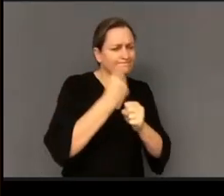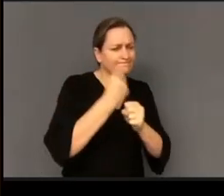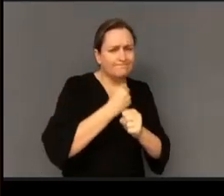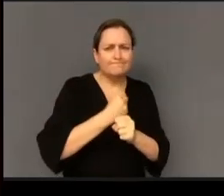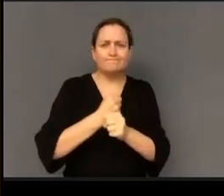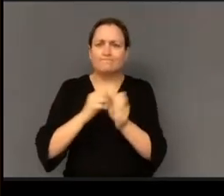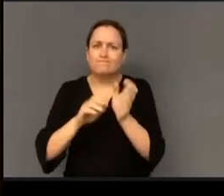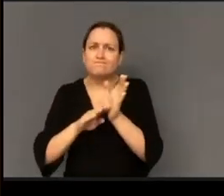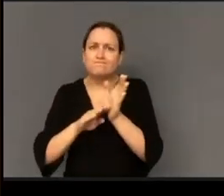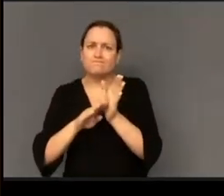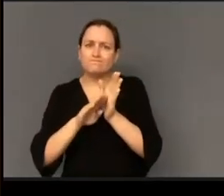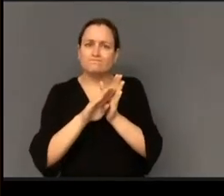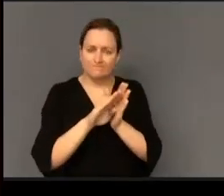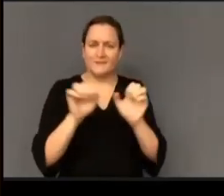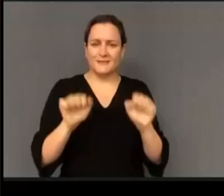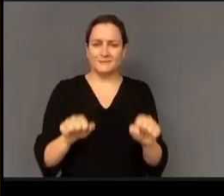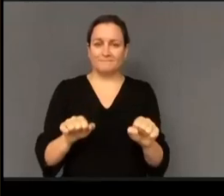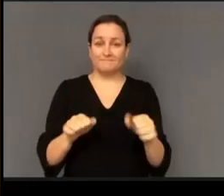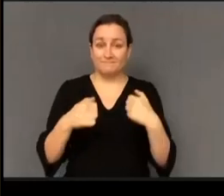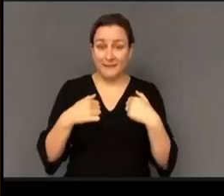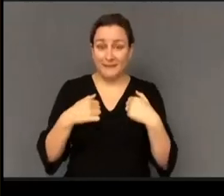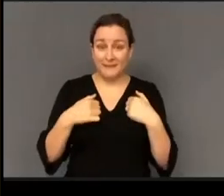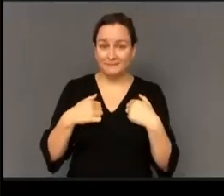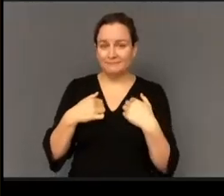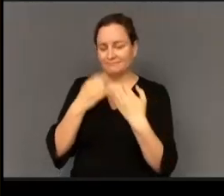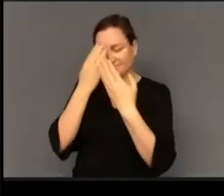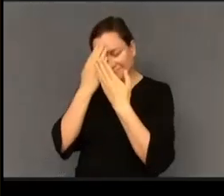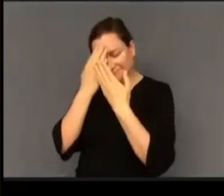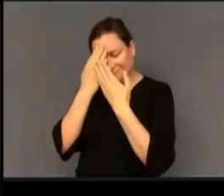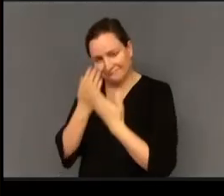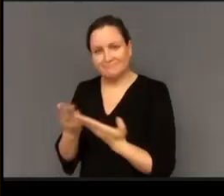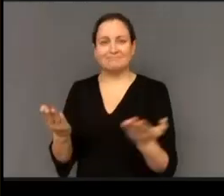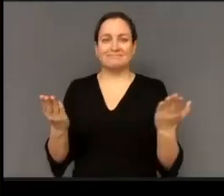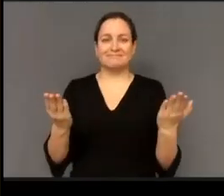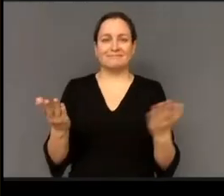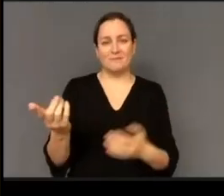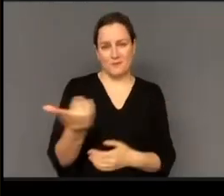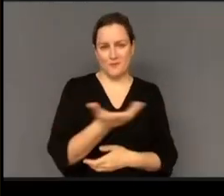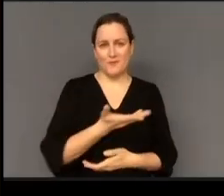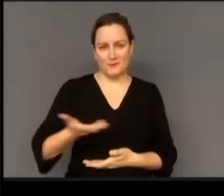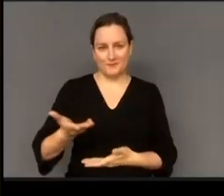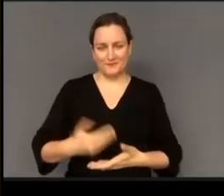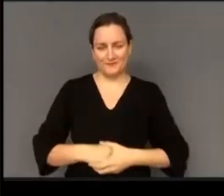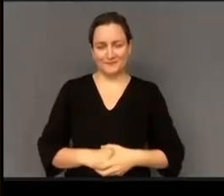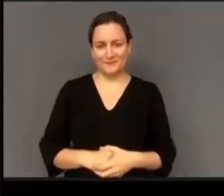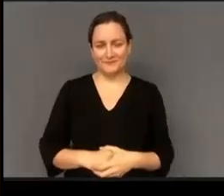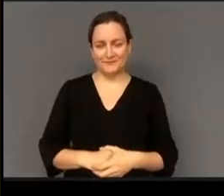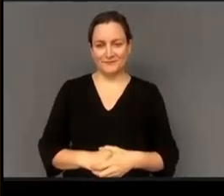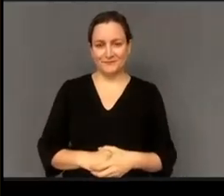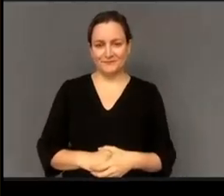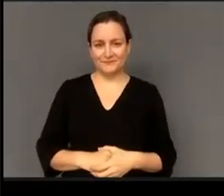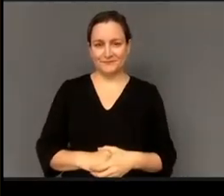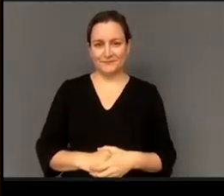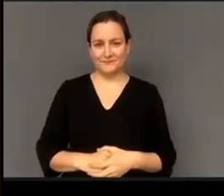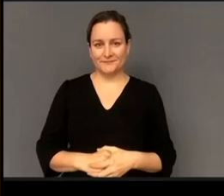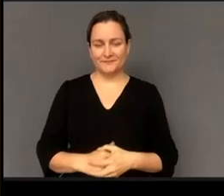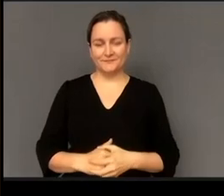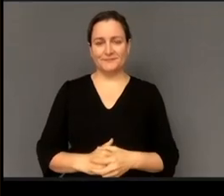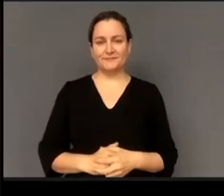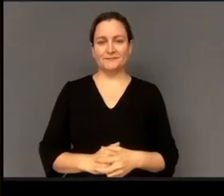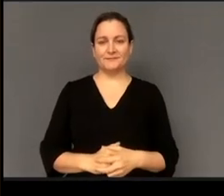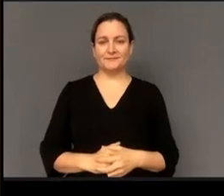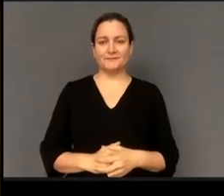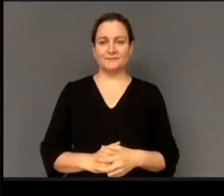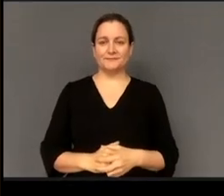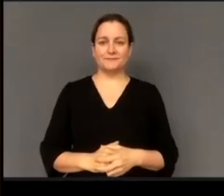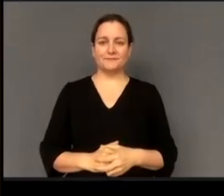ますインターネットガバナンスフォーラムのえオープンかつ民主的法則的